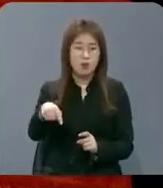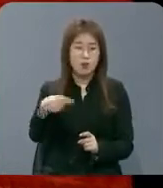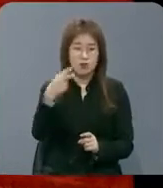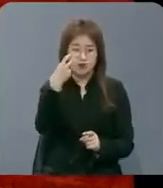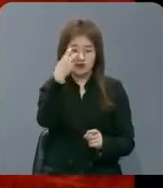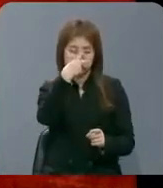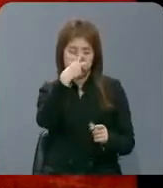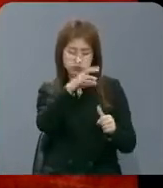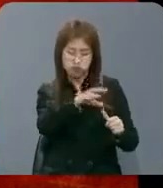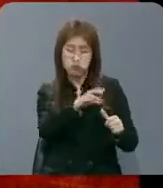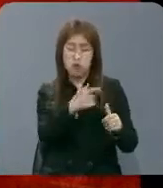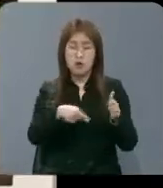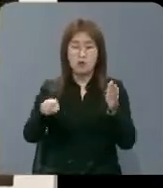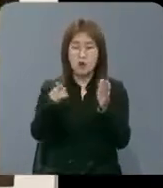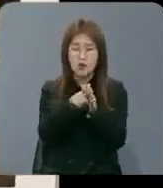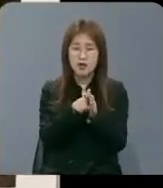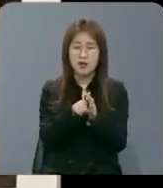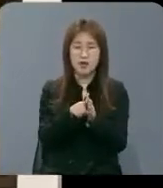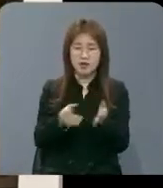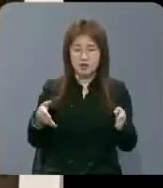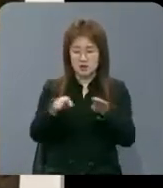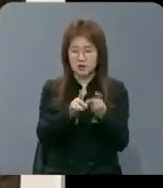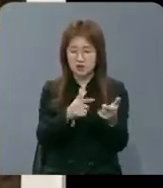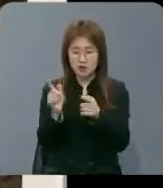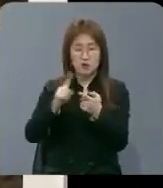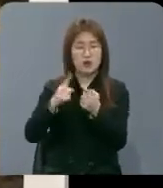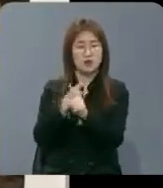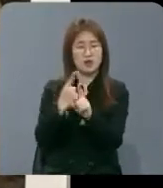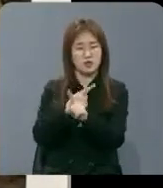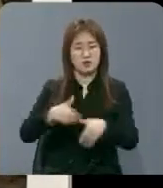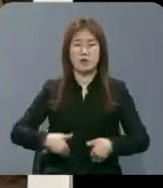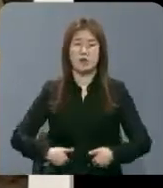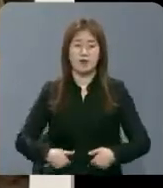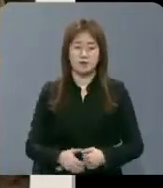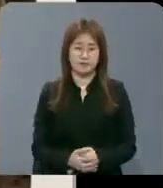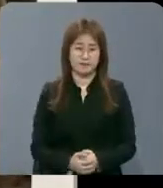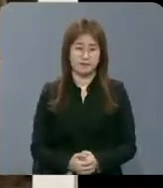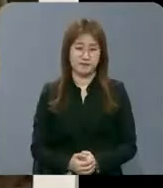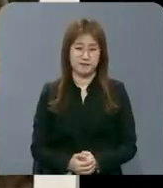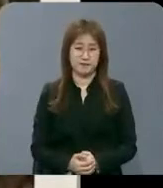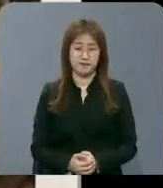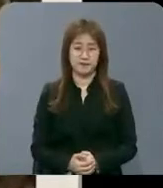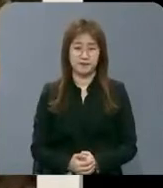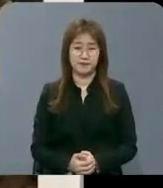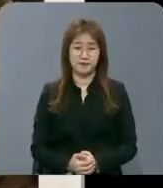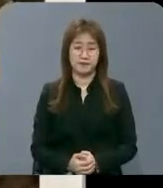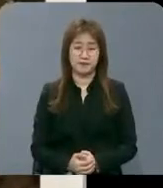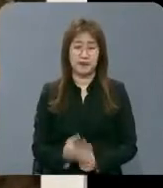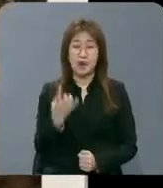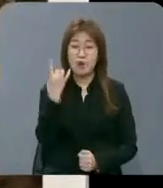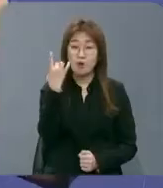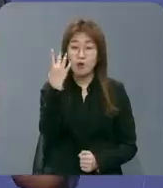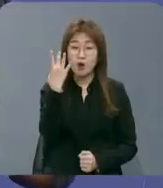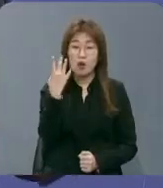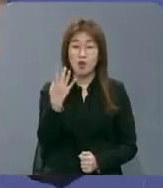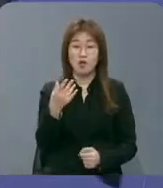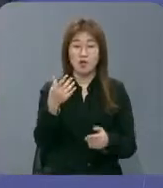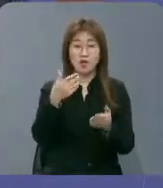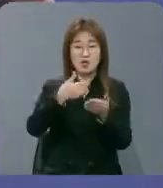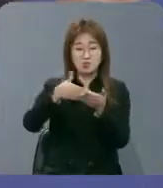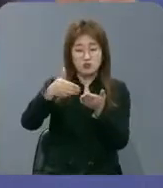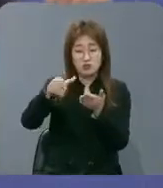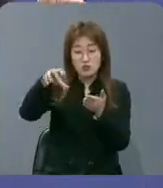시설 개선과 전문 인력 확충 노력 이 취급해 지고 있습니다 기존 이중적 미술관이 워낙